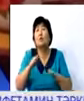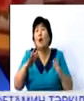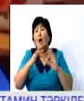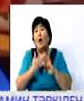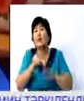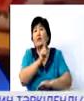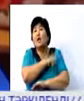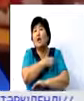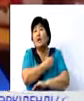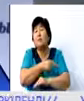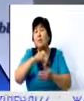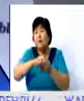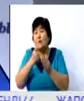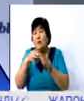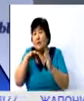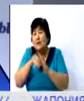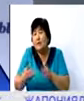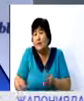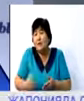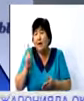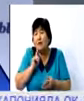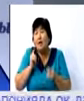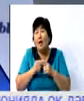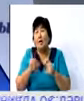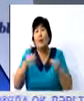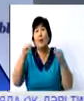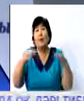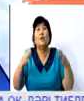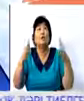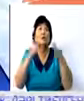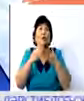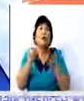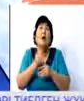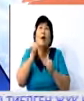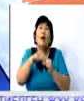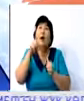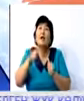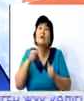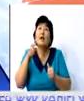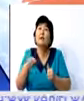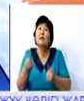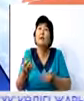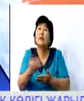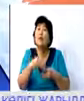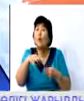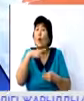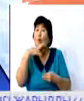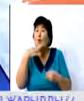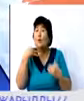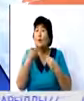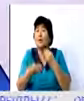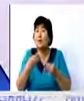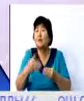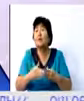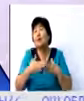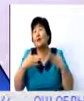ауылдағы медпункттың бір бөлмесін паналап келген ол, ойда жоқта баспаналы болды. Әр азамат мың теңге қайырым етсе, көпті көрсе көл деген